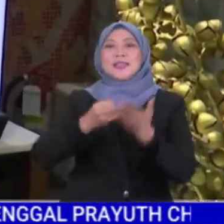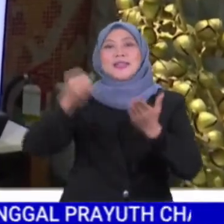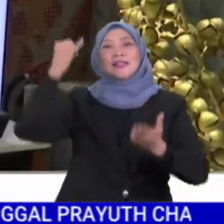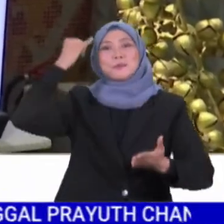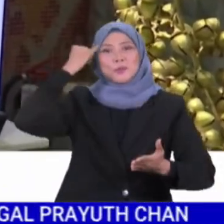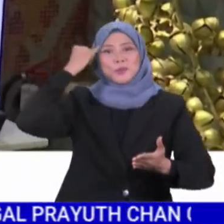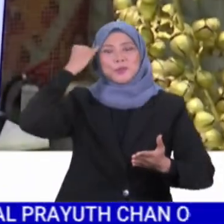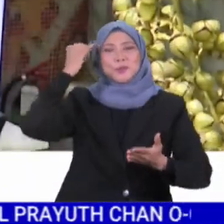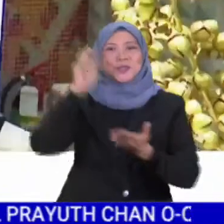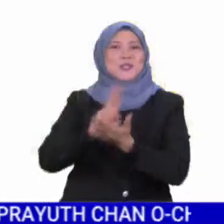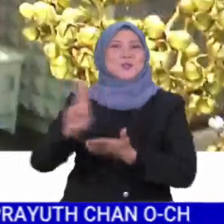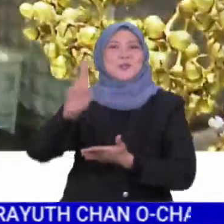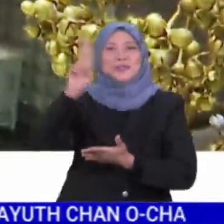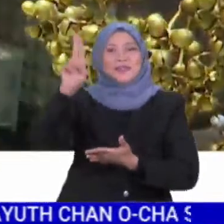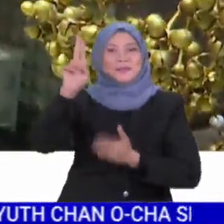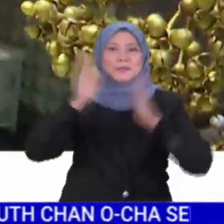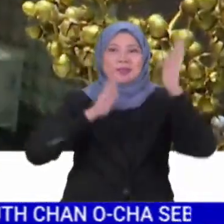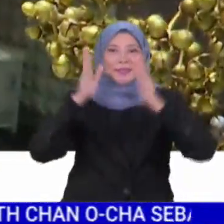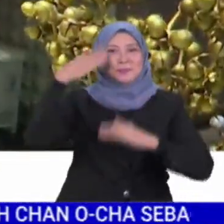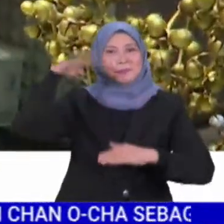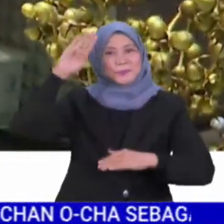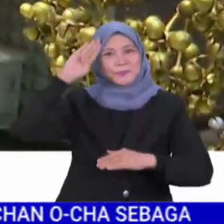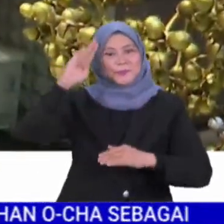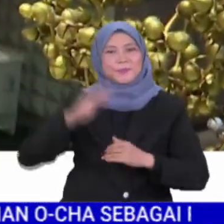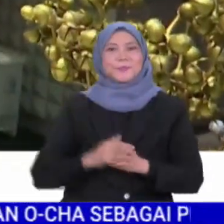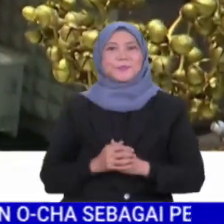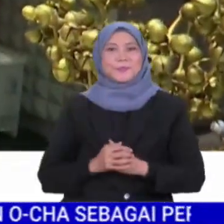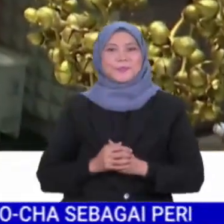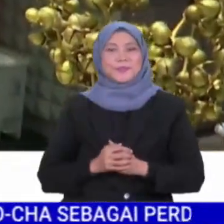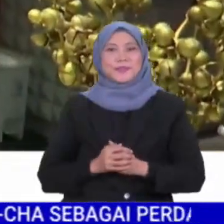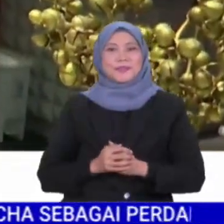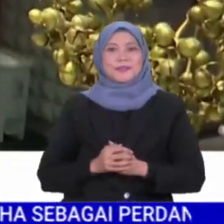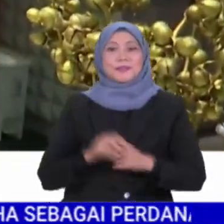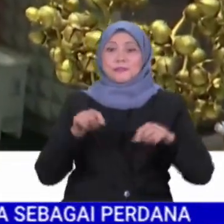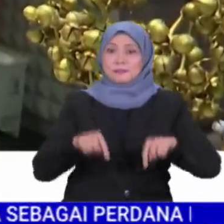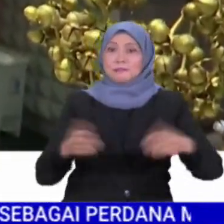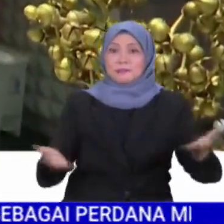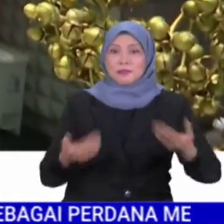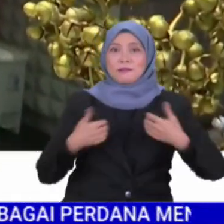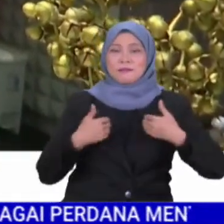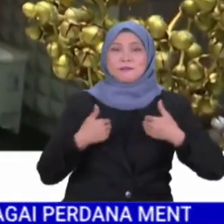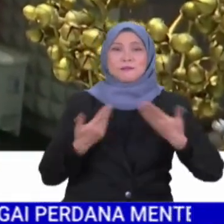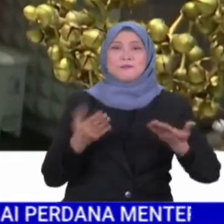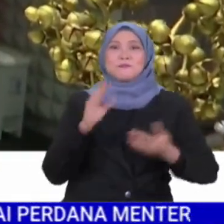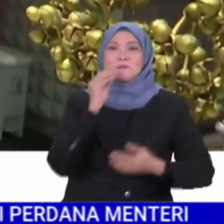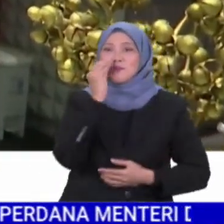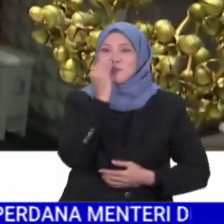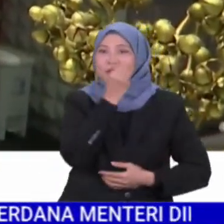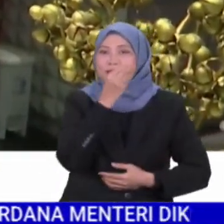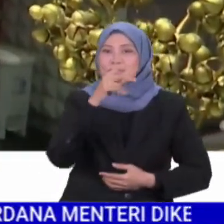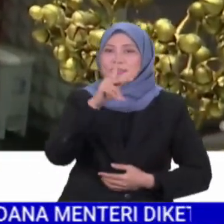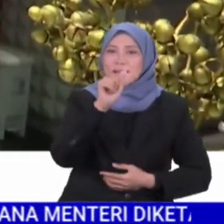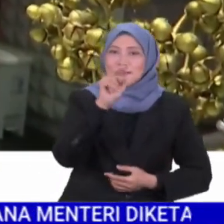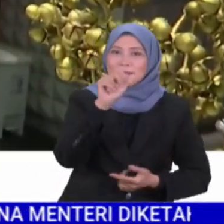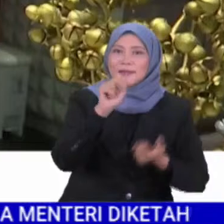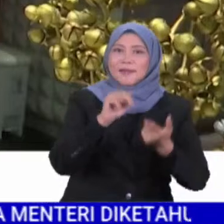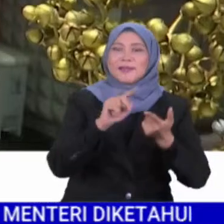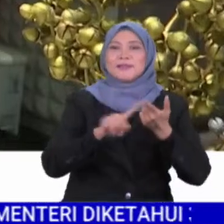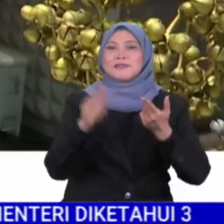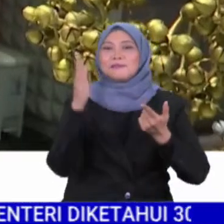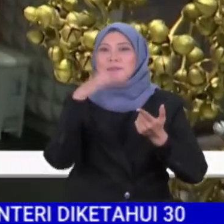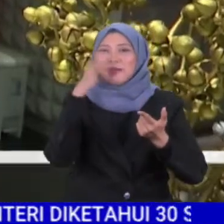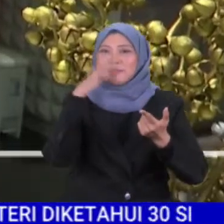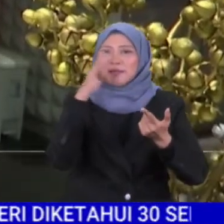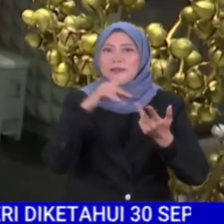ke-16 Universiti Malaysia Perlis. Apa yang kami bawa dari Perlis adalah tak akan dapat kat sini seperti bunga kantan, belacan, ikan